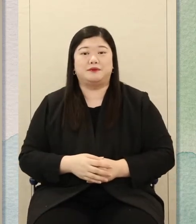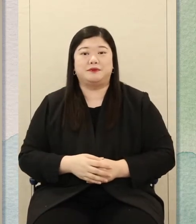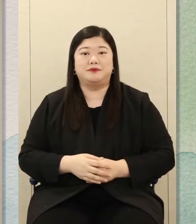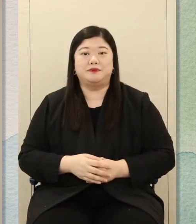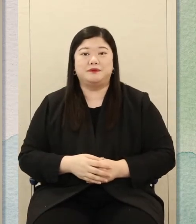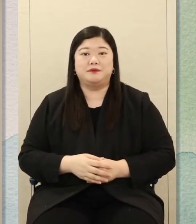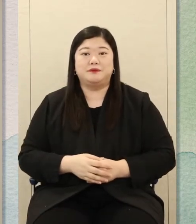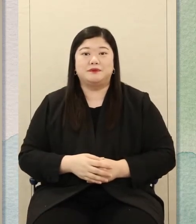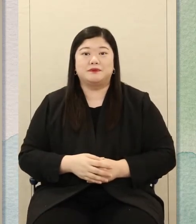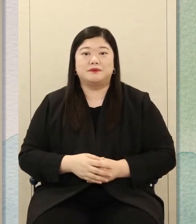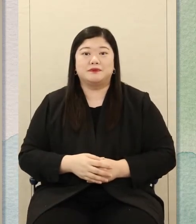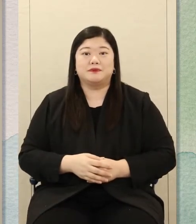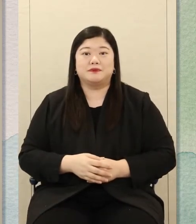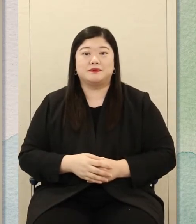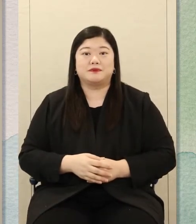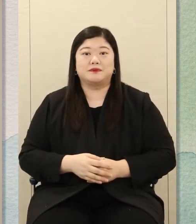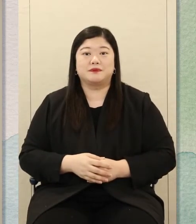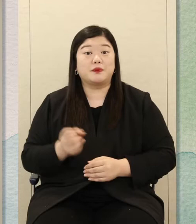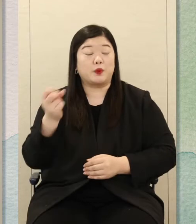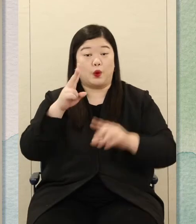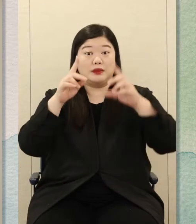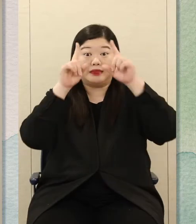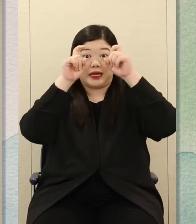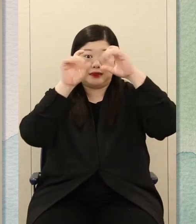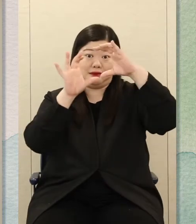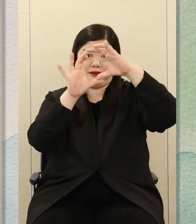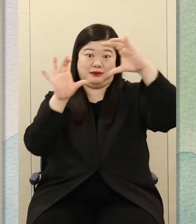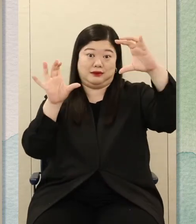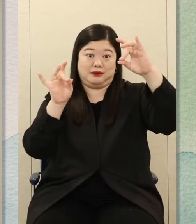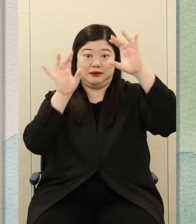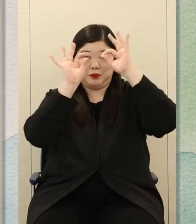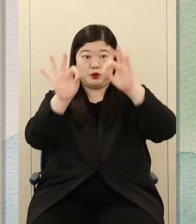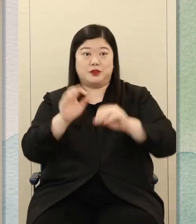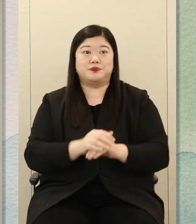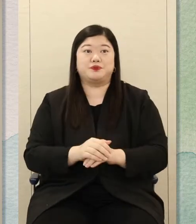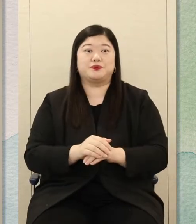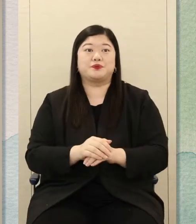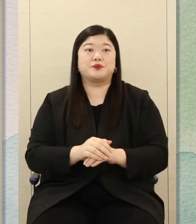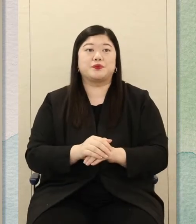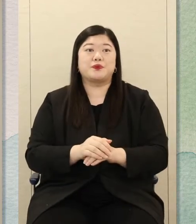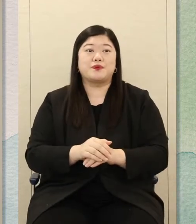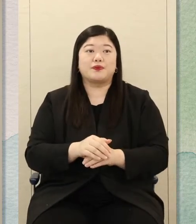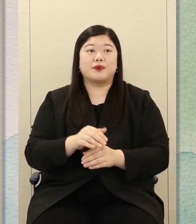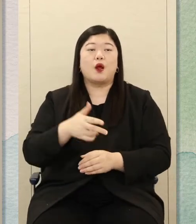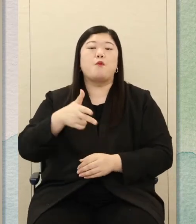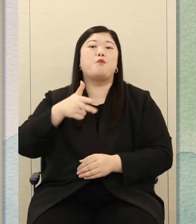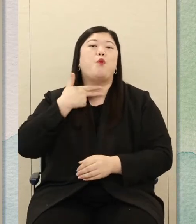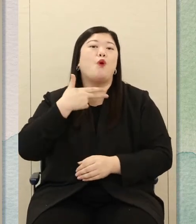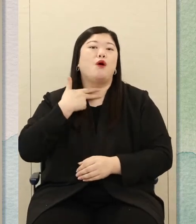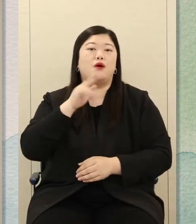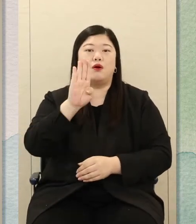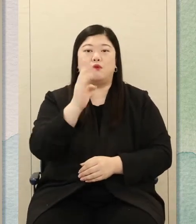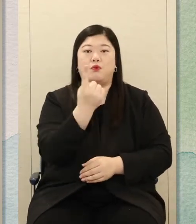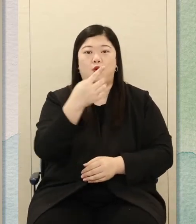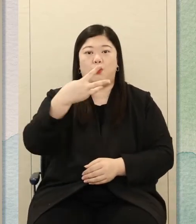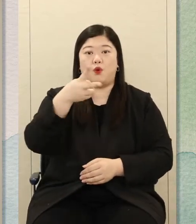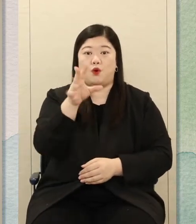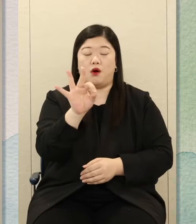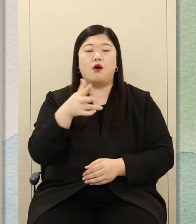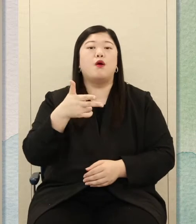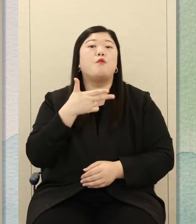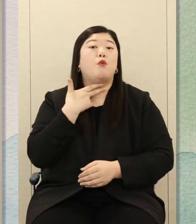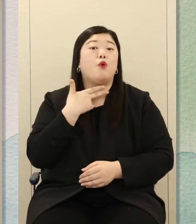것 같고요. 저 뒤에 있는데 저기는 그 보령 책 읽는 마을이라는데요. 저기도 이제